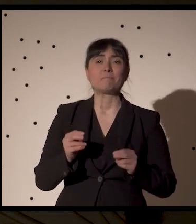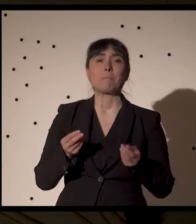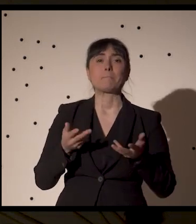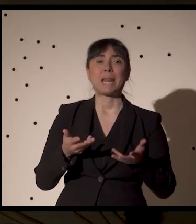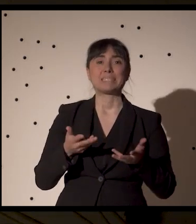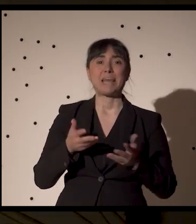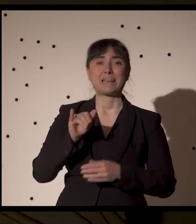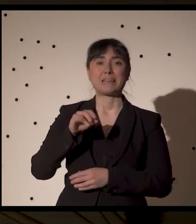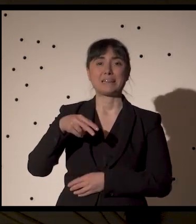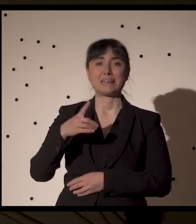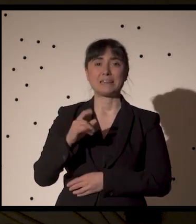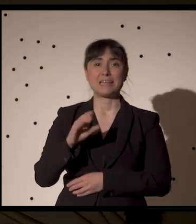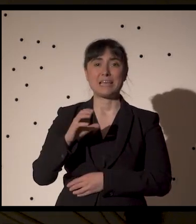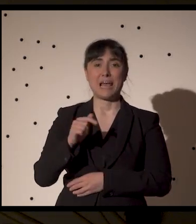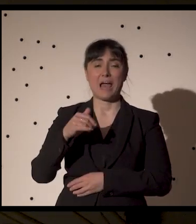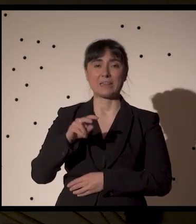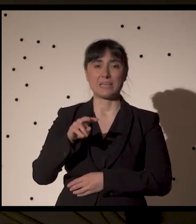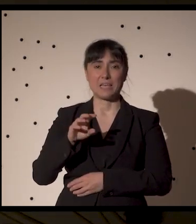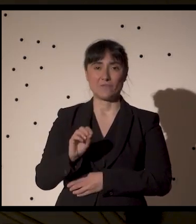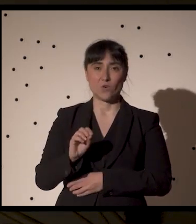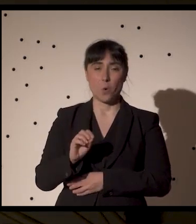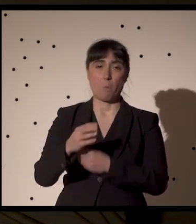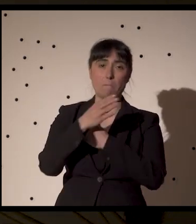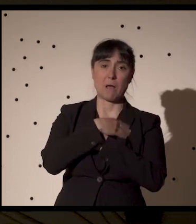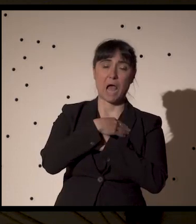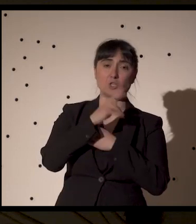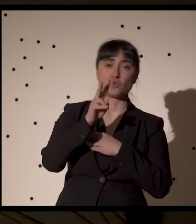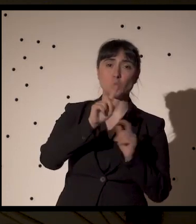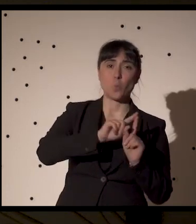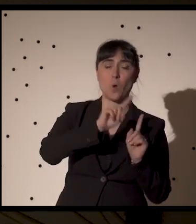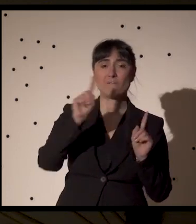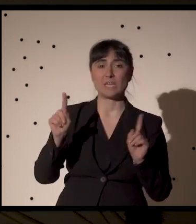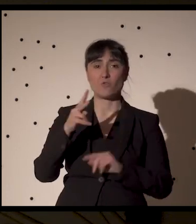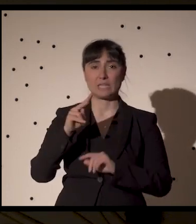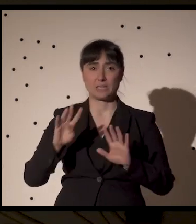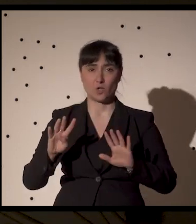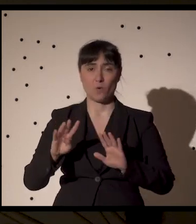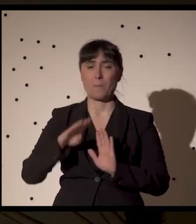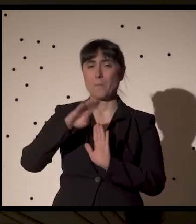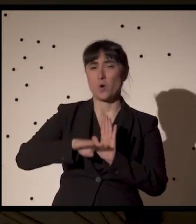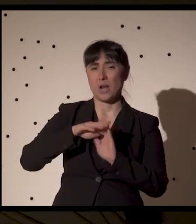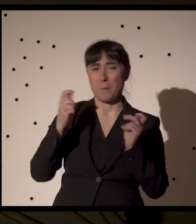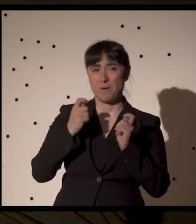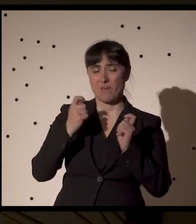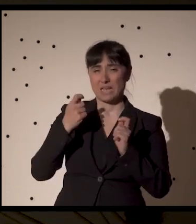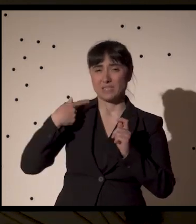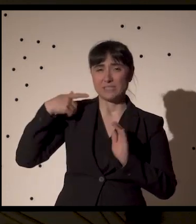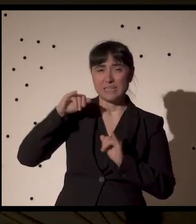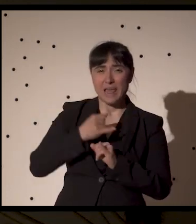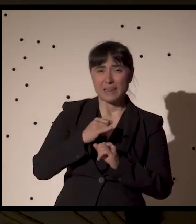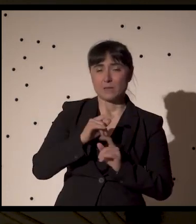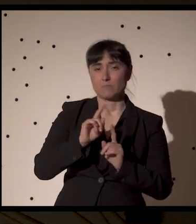il 2 e il 19 Di Maggio Non entro nel merito della programmazione del festival perché sarà oggetto di una